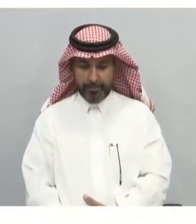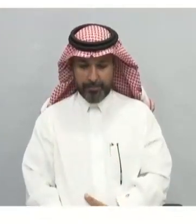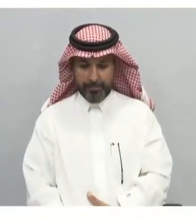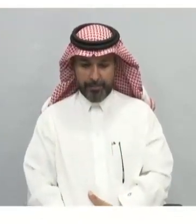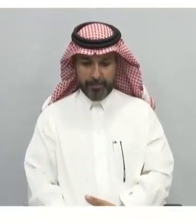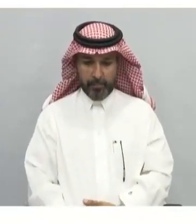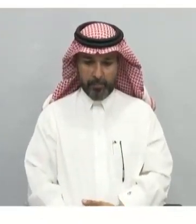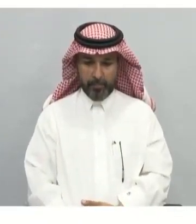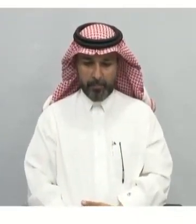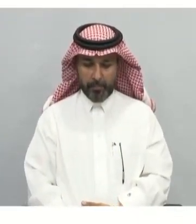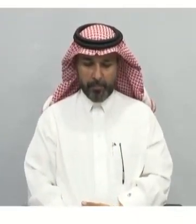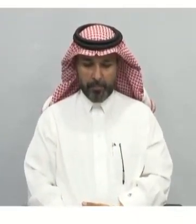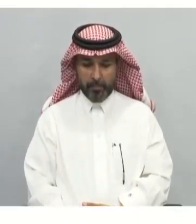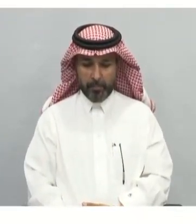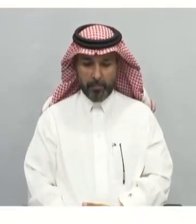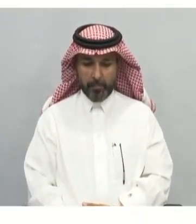ومسلم